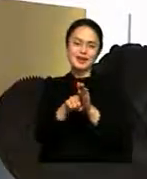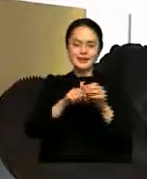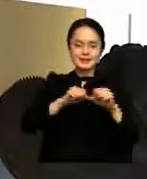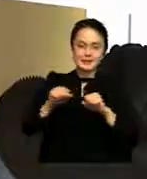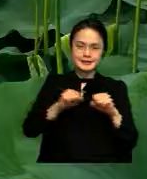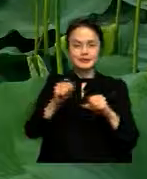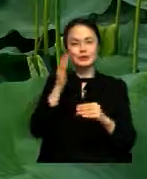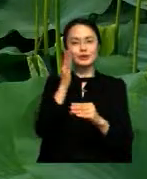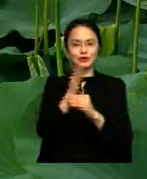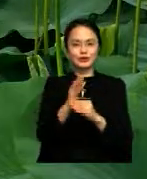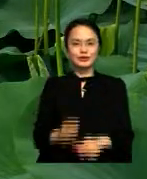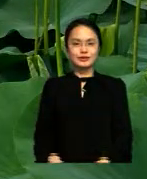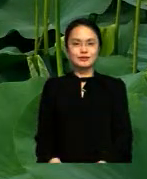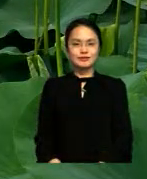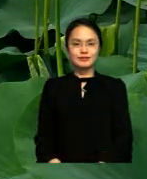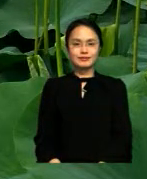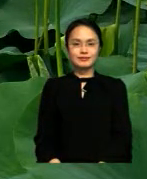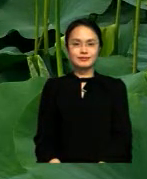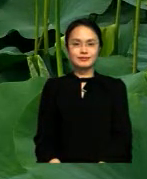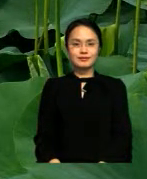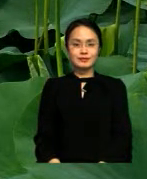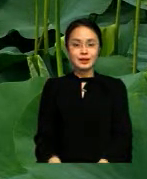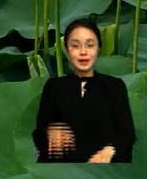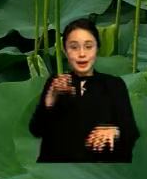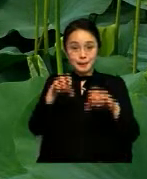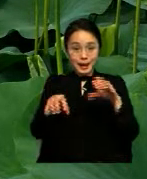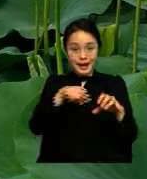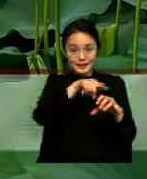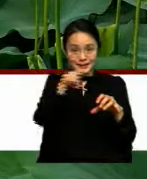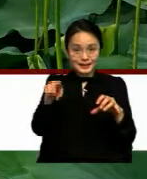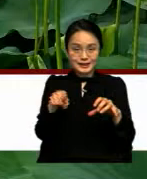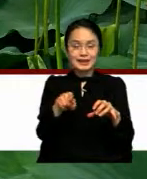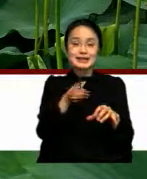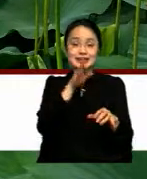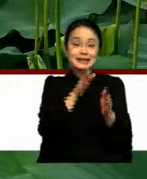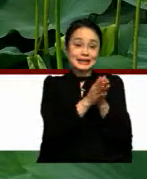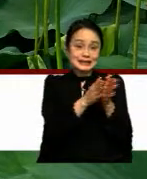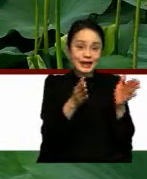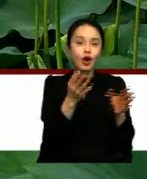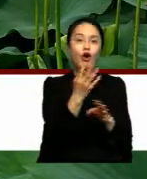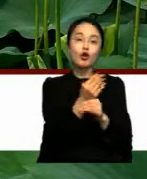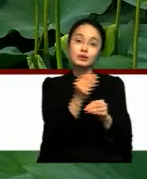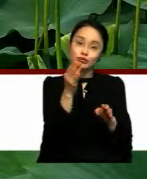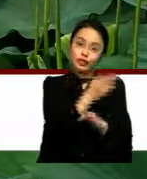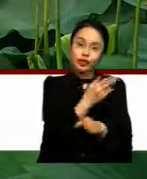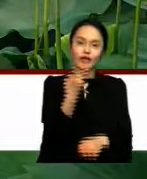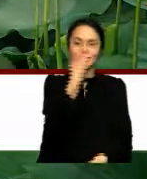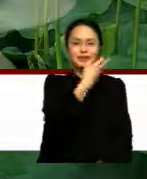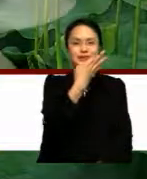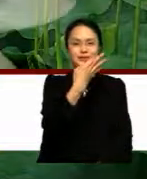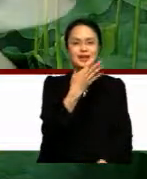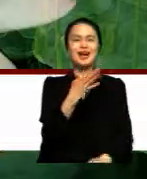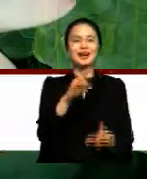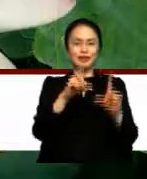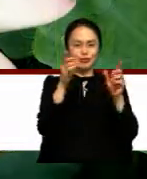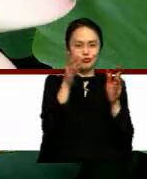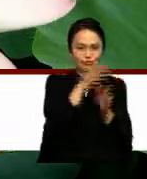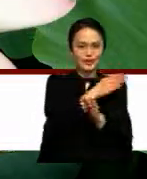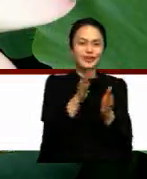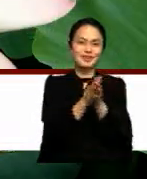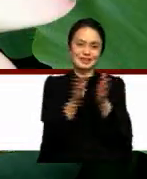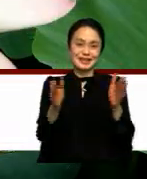프로그램을 짜고 운영하고. 연꽃 평화 생태 마을이 뿌리를 내리기 시작한 건 지난 2014년도부터입니다.